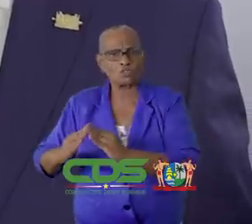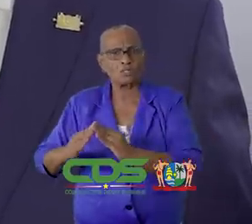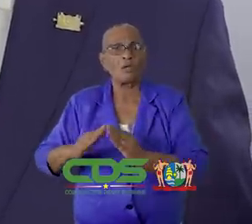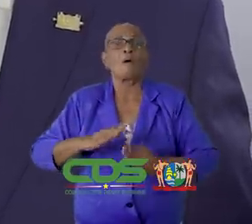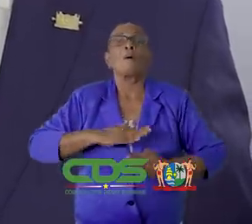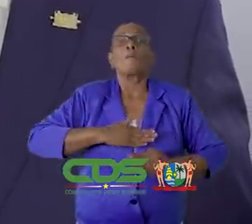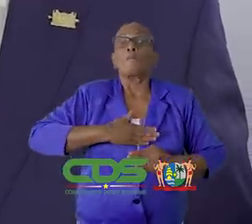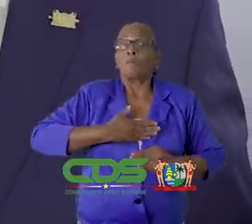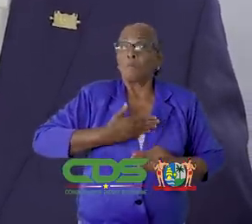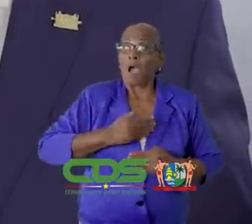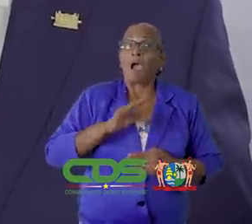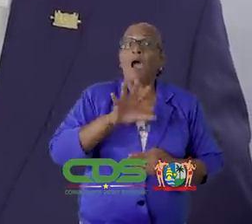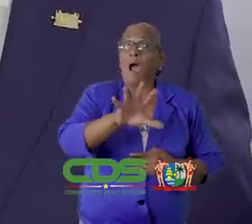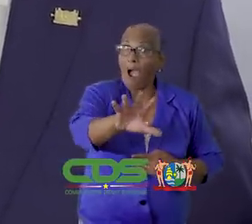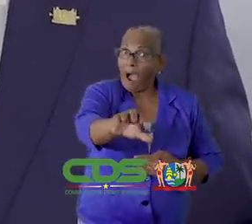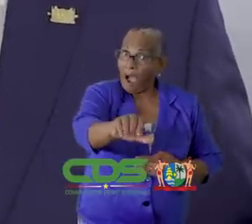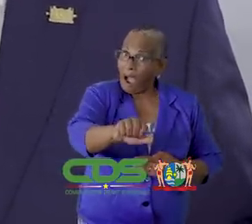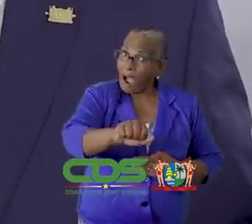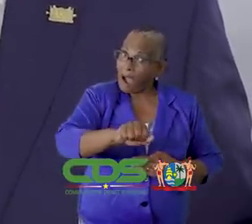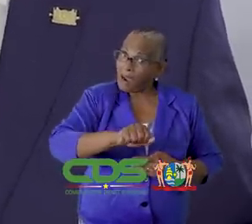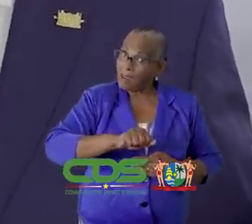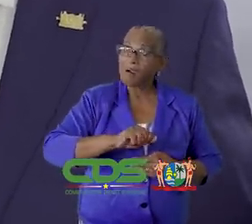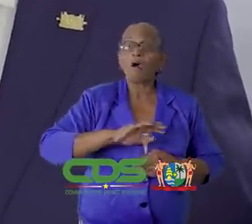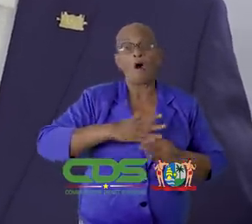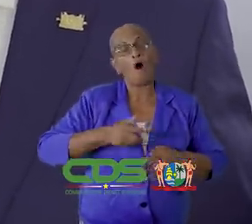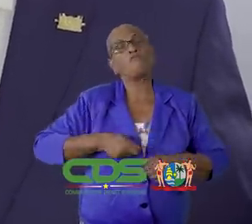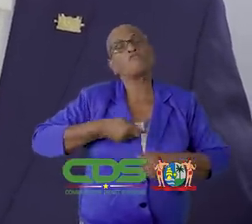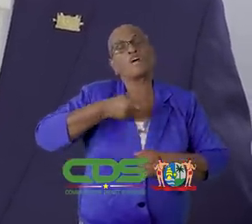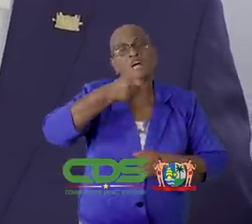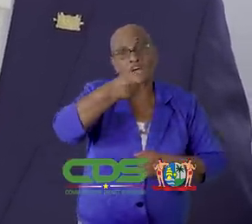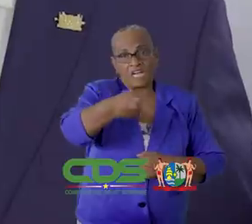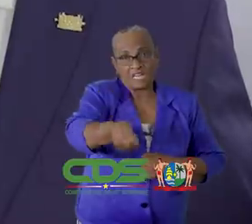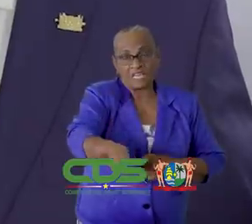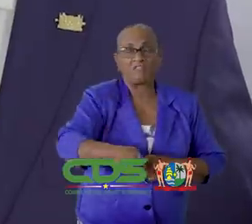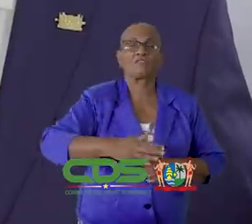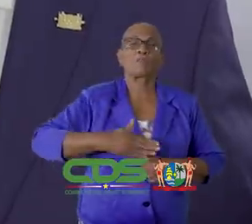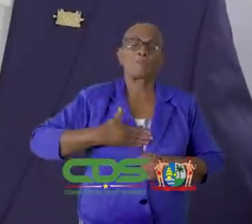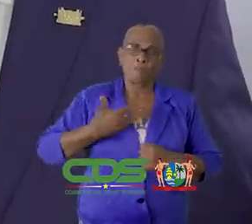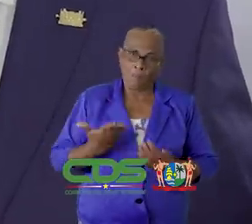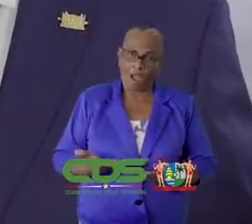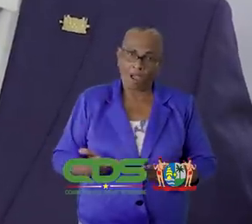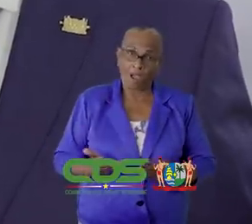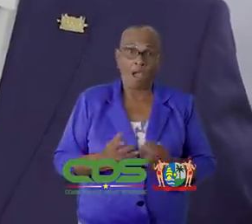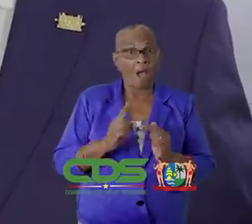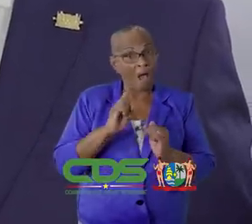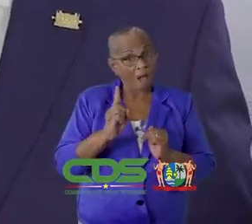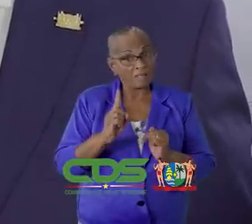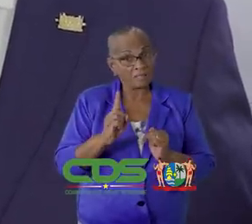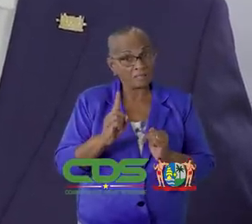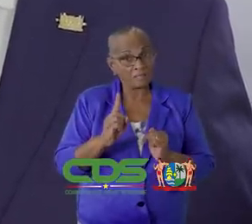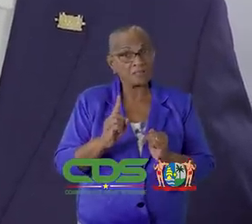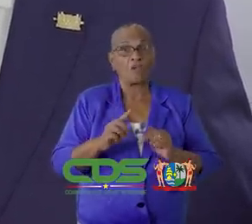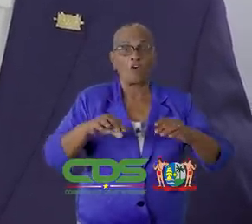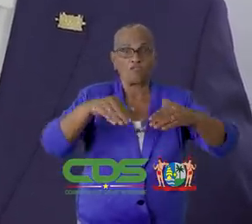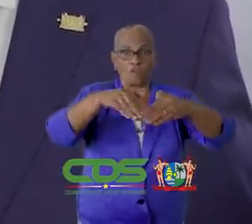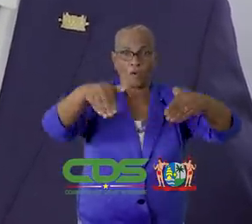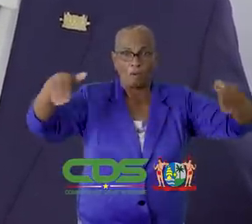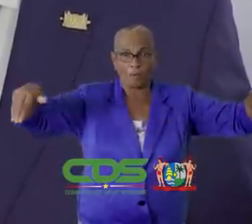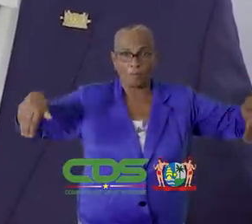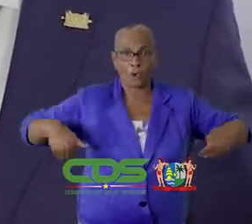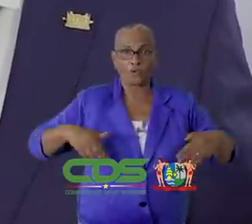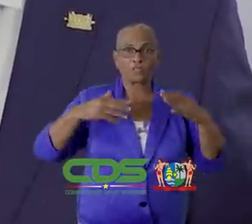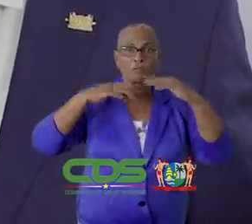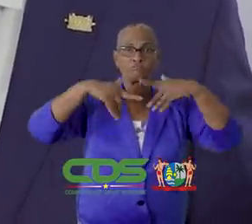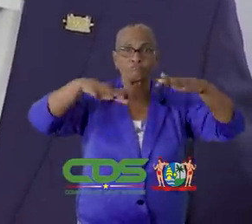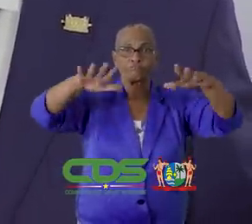mogen uitsluitend ten behoeve van afhaal of bezorging open. Tenzij zij beschikken over terrassen